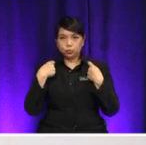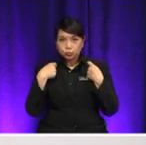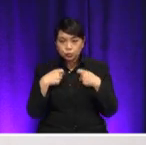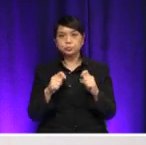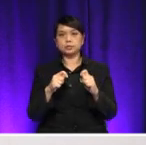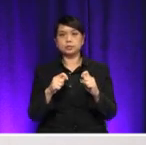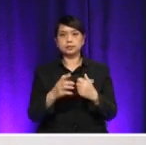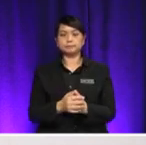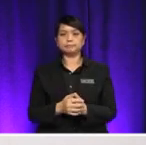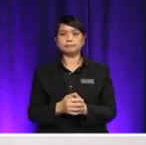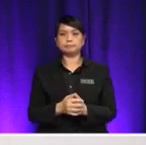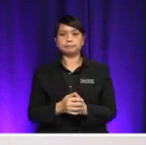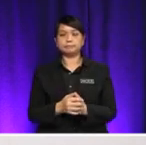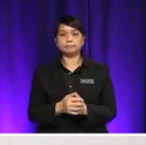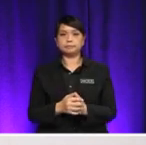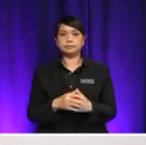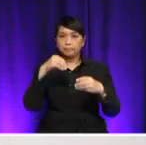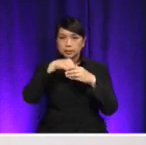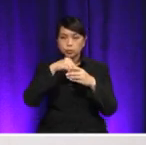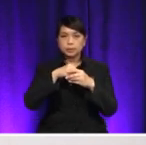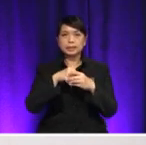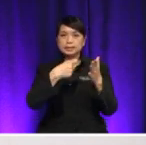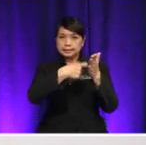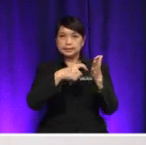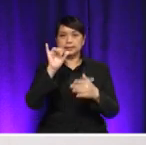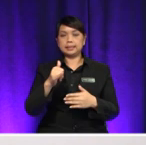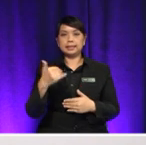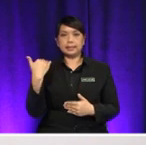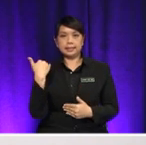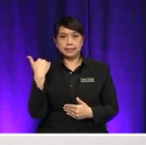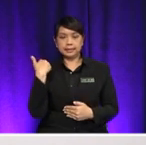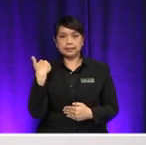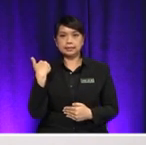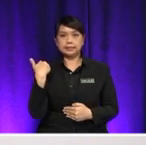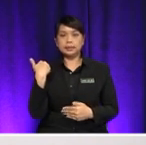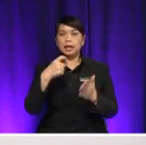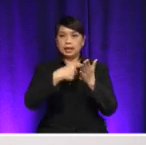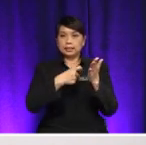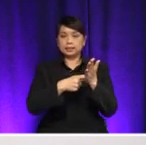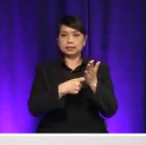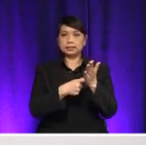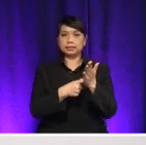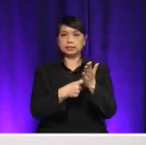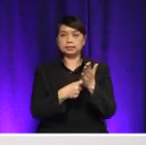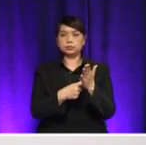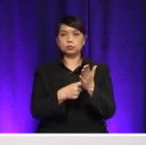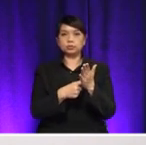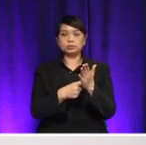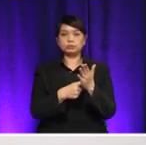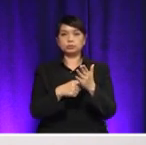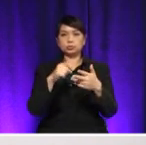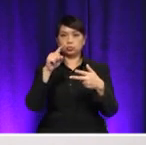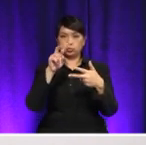jadi kita masukkan dulu nilai yang ada yaitu harga pada tahun 2014 berdasarkan